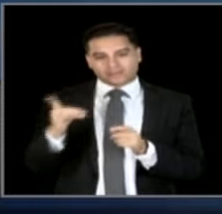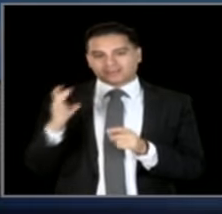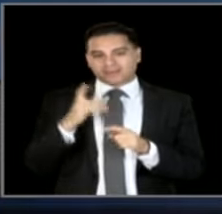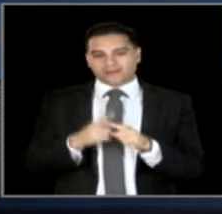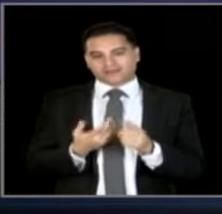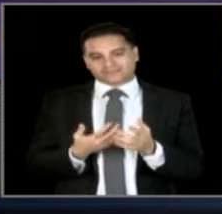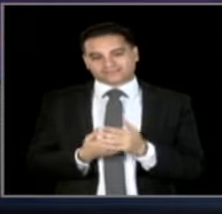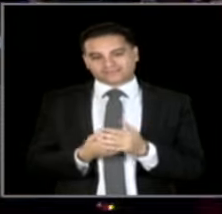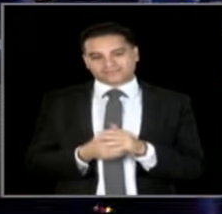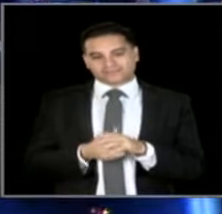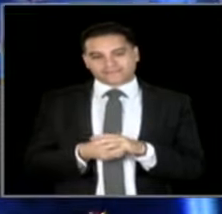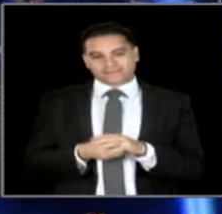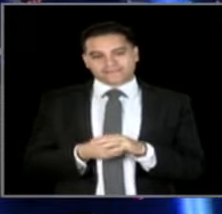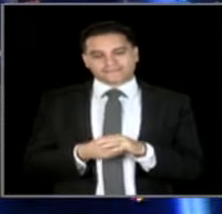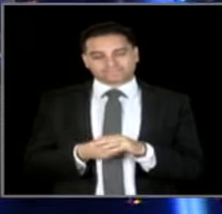خاطئة.